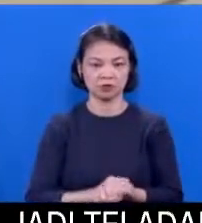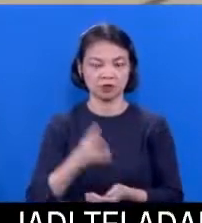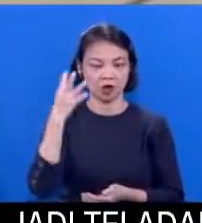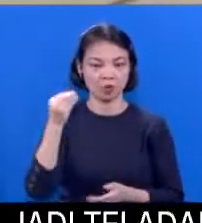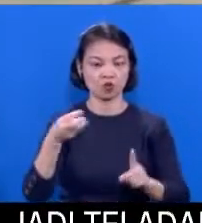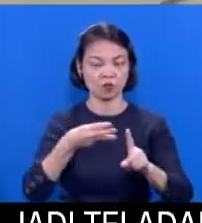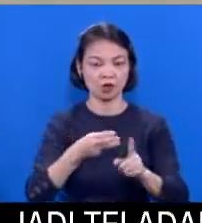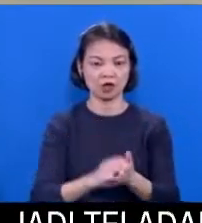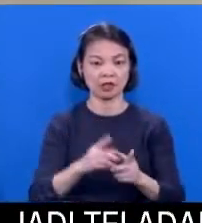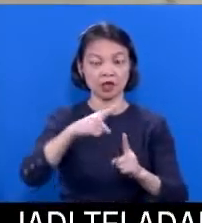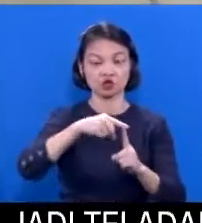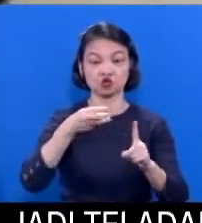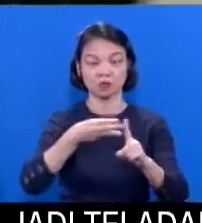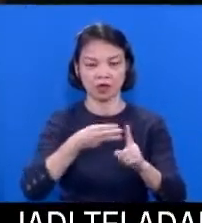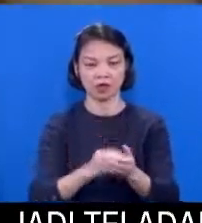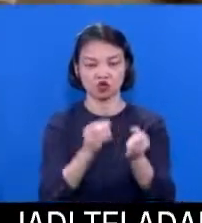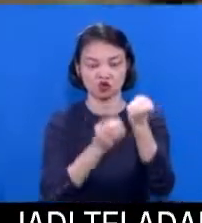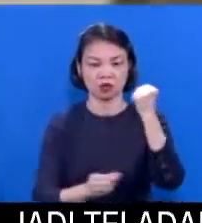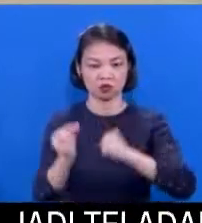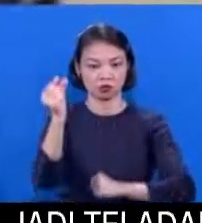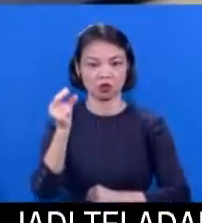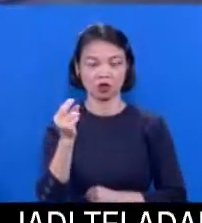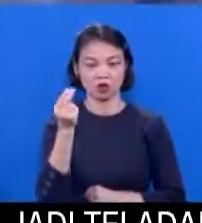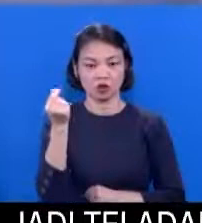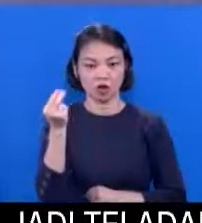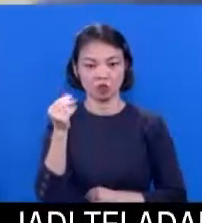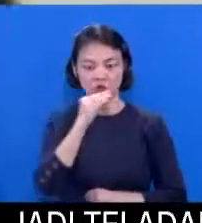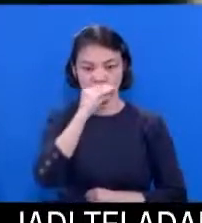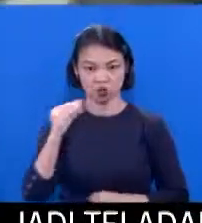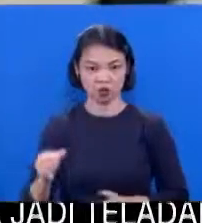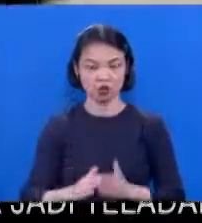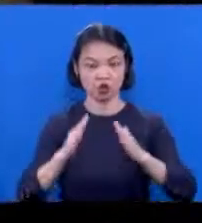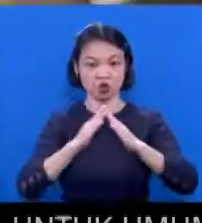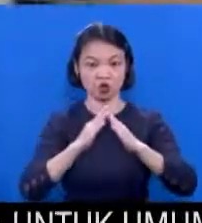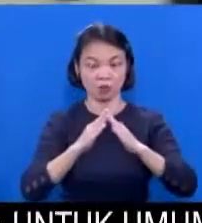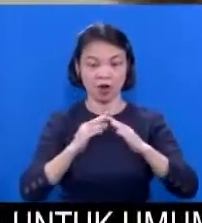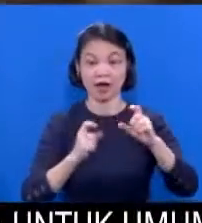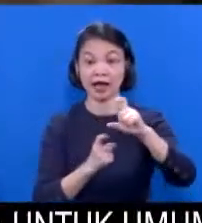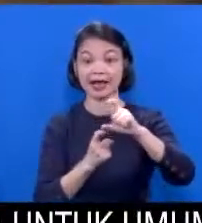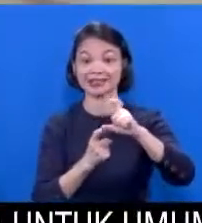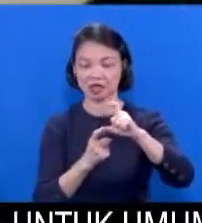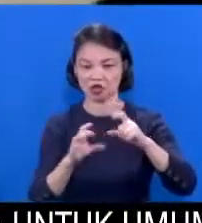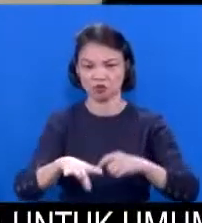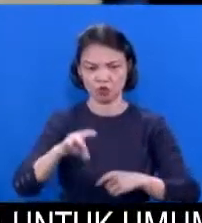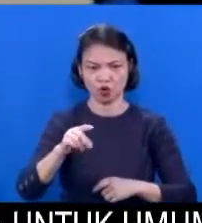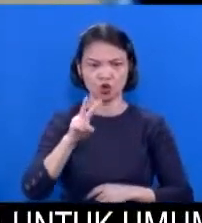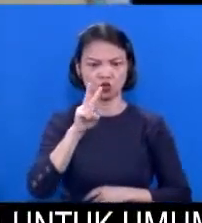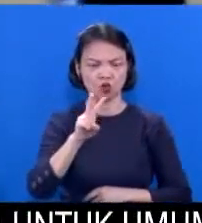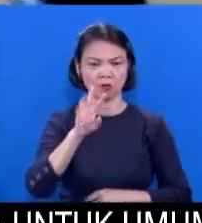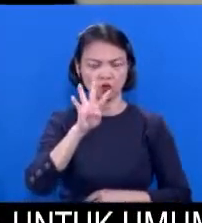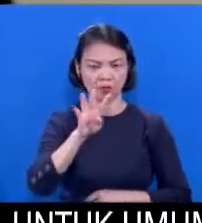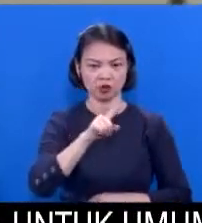Kota Tanjung Balai, Sumatera Utara, Rabu sore lalu. Di rumah pria berinisial SS ini, polisi menemukan